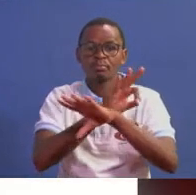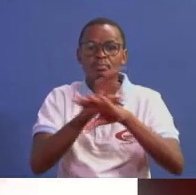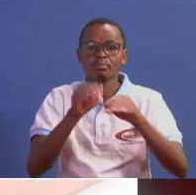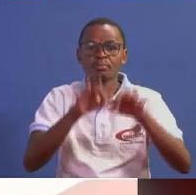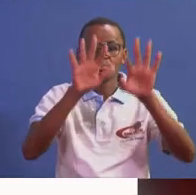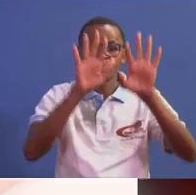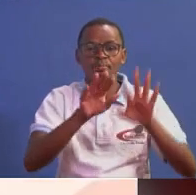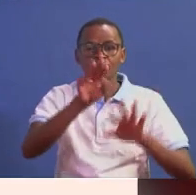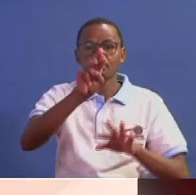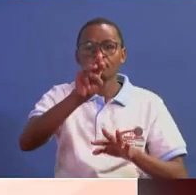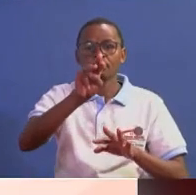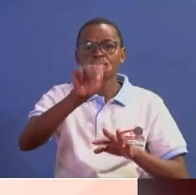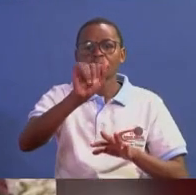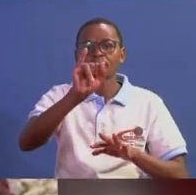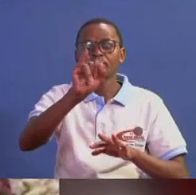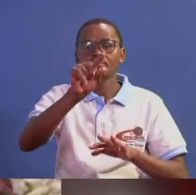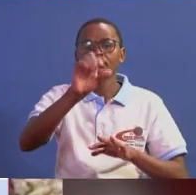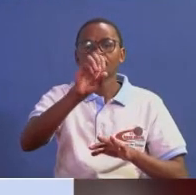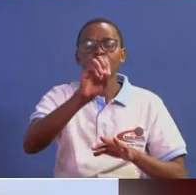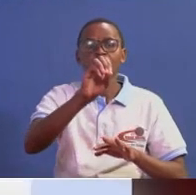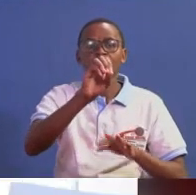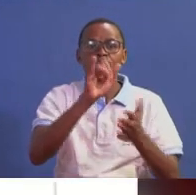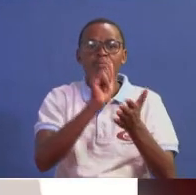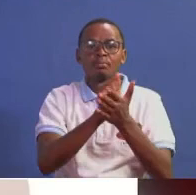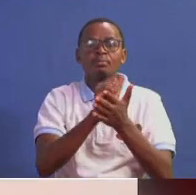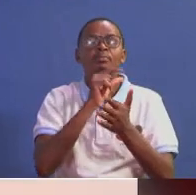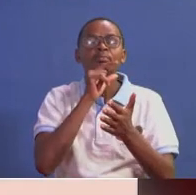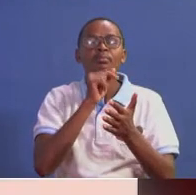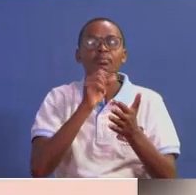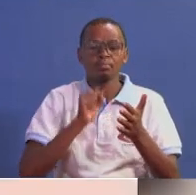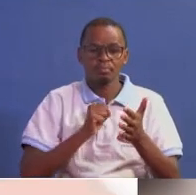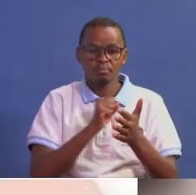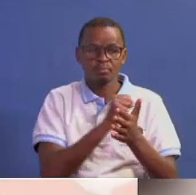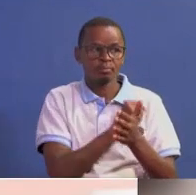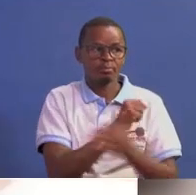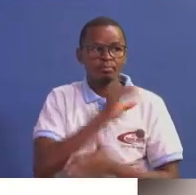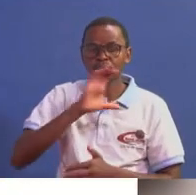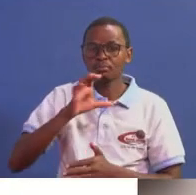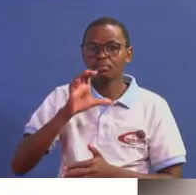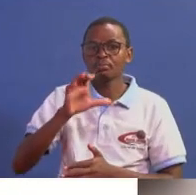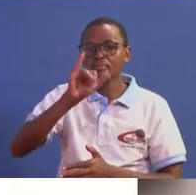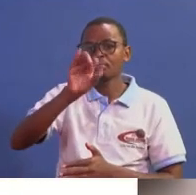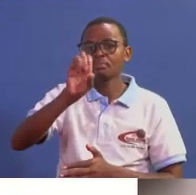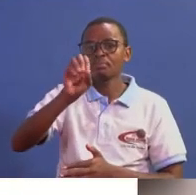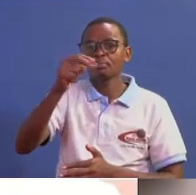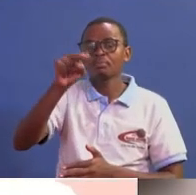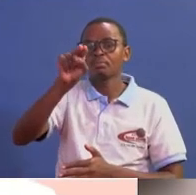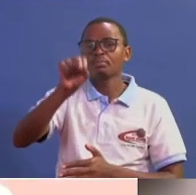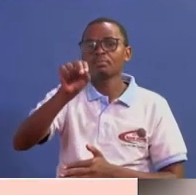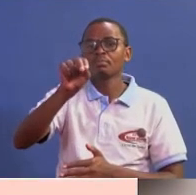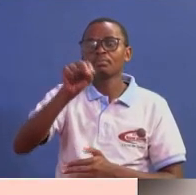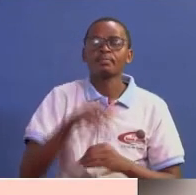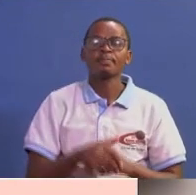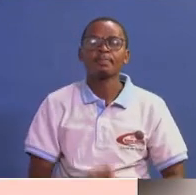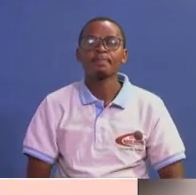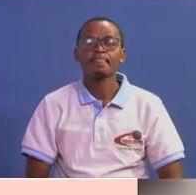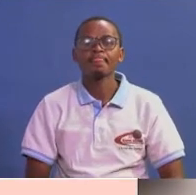walipohudhuria mazishi ya Michael Maigo Waweru ambaye ni babake seneta wa kaunti hiyo John Methu.